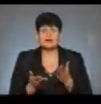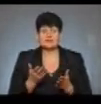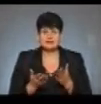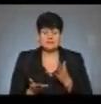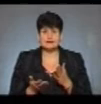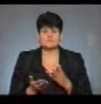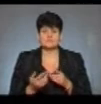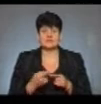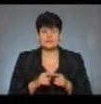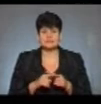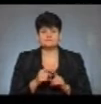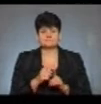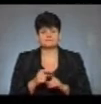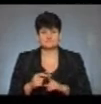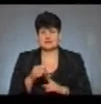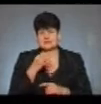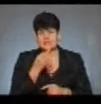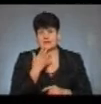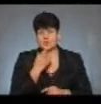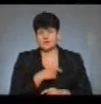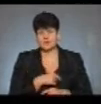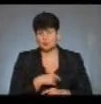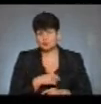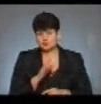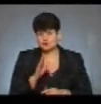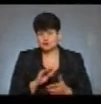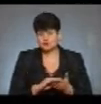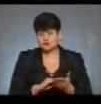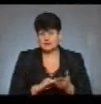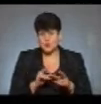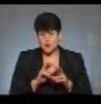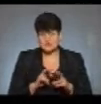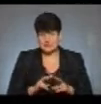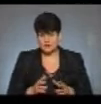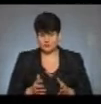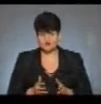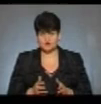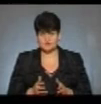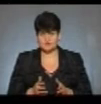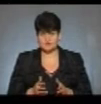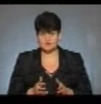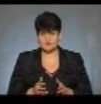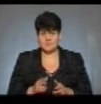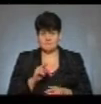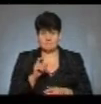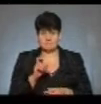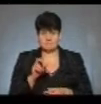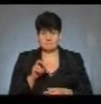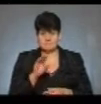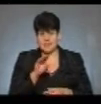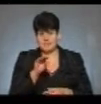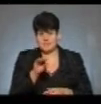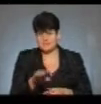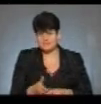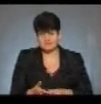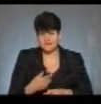Такі вирази, як сказала народний депутат, будучи журналістом-розслідувачем і, в принципі, бла-бла-бла, не наведучи ні одного